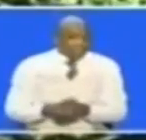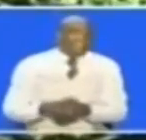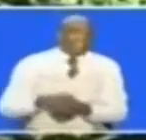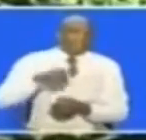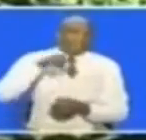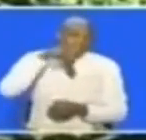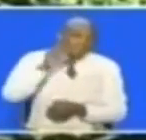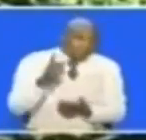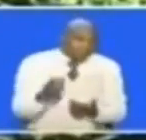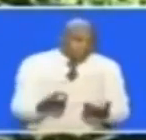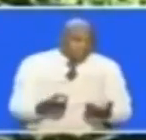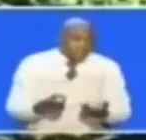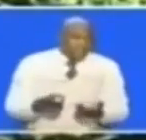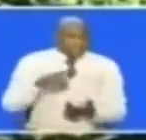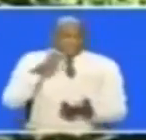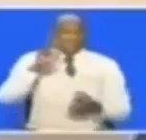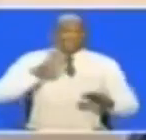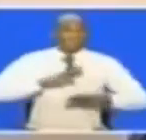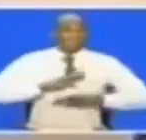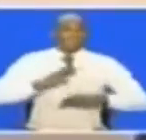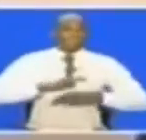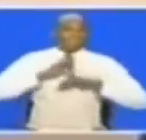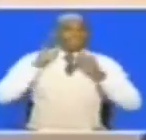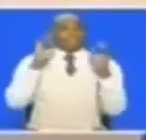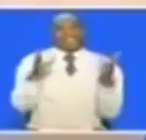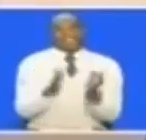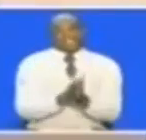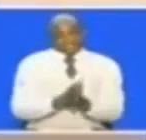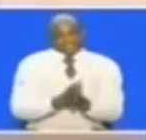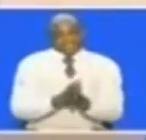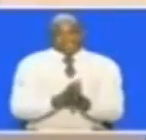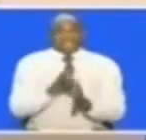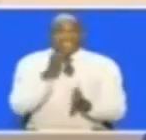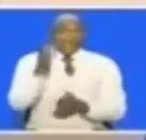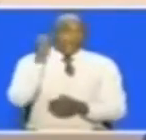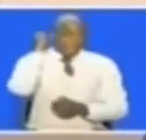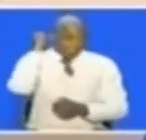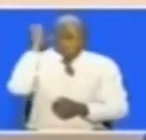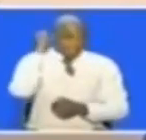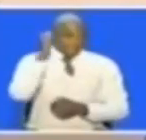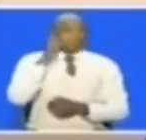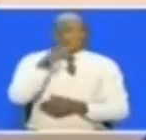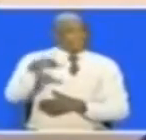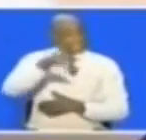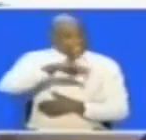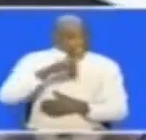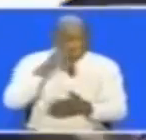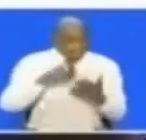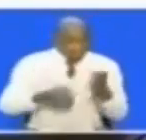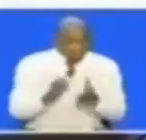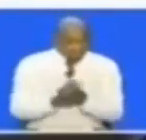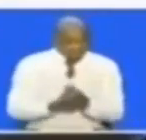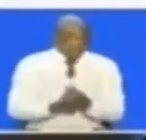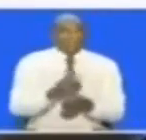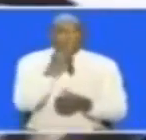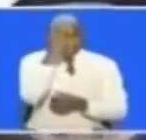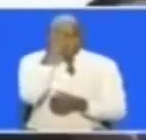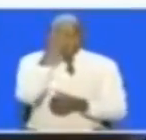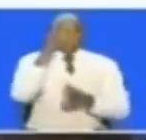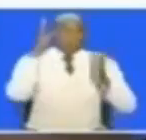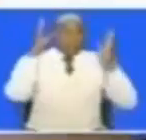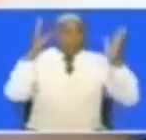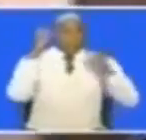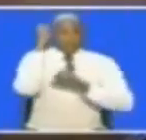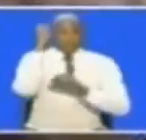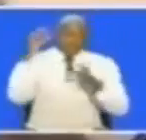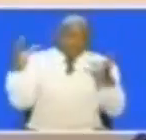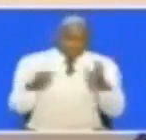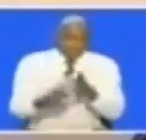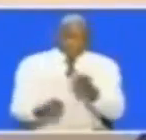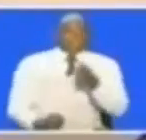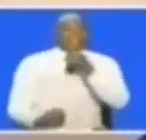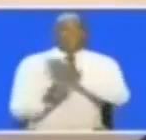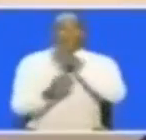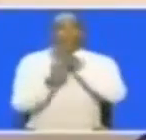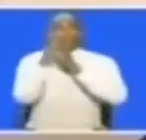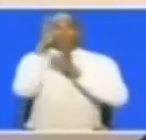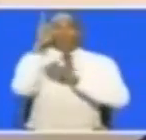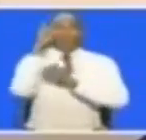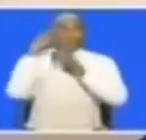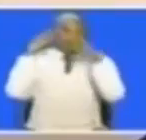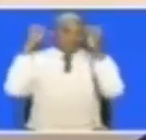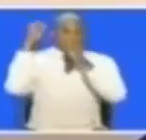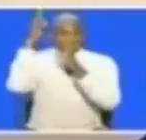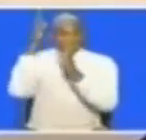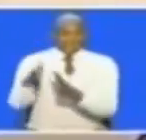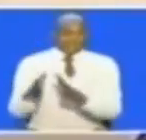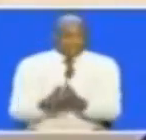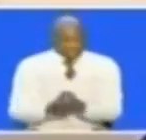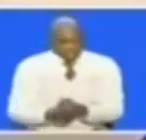he is not even satisfied? Kinaya cha siasa za maeneo haya ni kwamba vyama viwili vikuu vinamuunga mgombezi mmoja